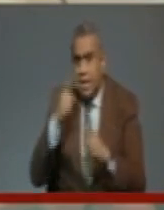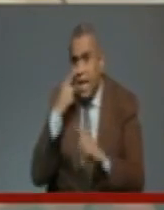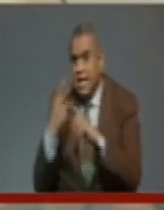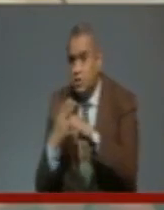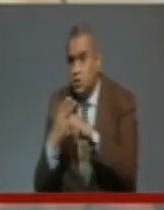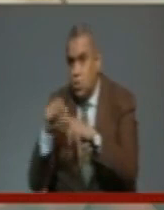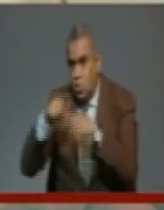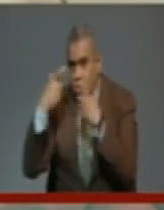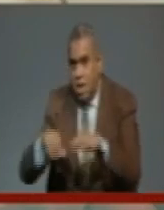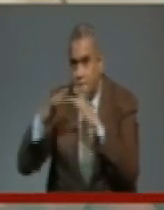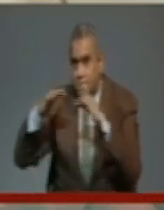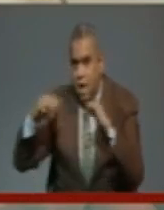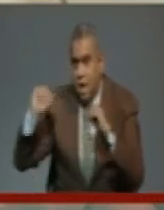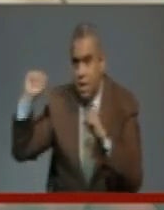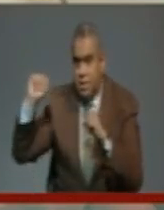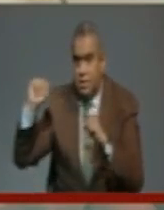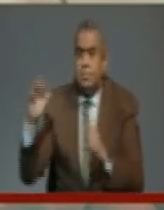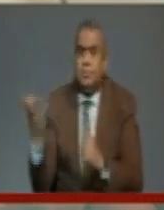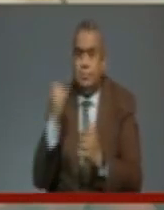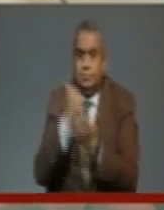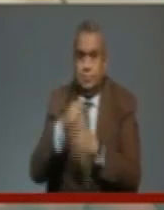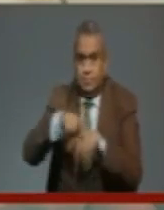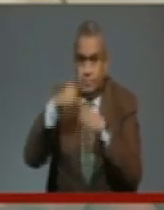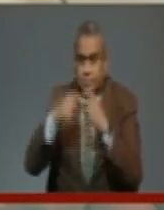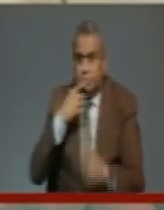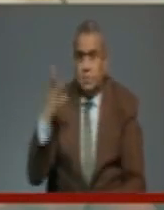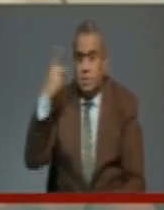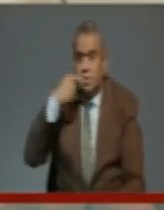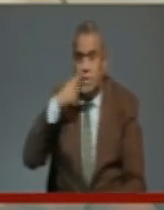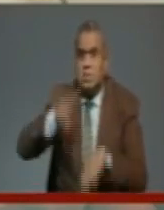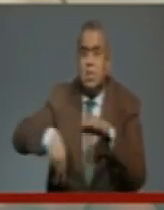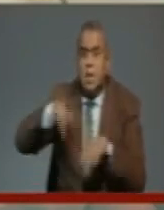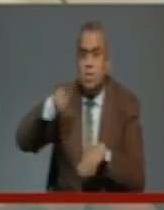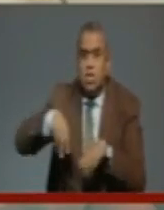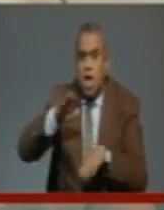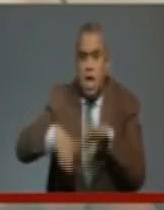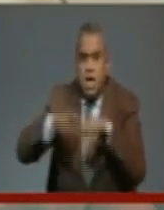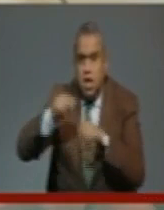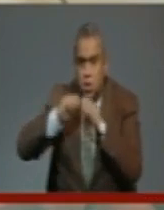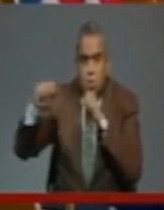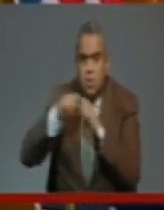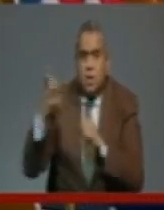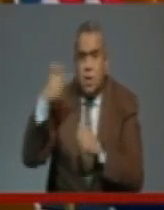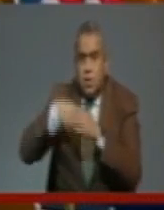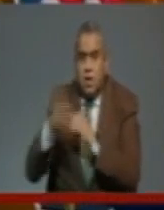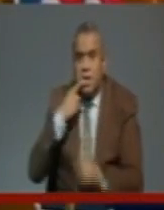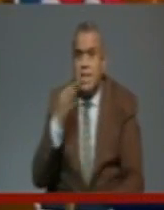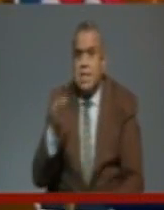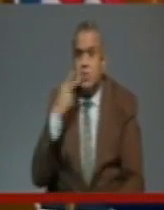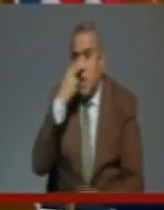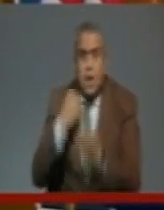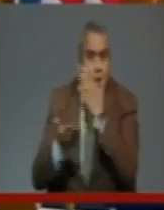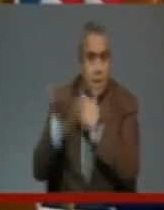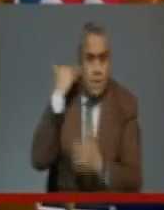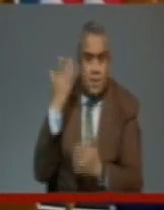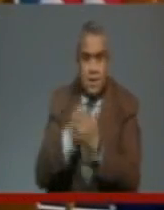ميناء السخنة فنم دلوقتي بننفذ فيه 18 كيلو أرصفة، يصبح عندنا 23 كيلو أرصفة، كان كل اللي موجود عندنا قبل كده 5